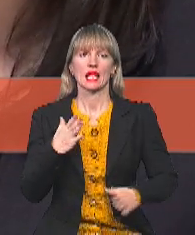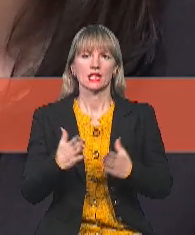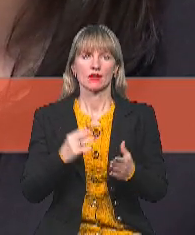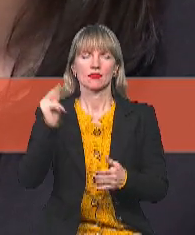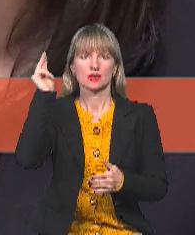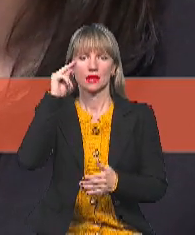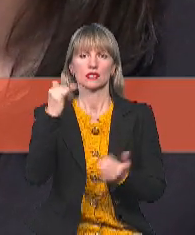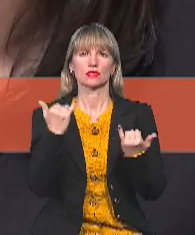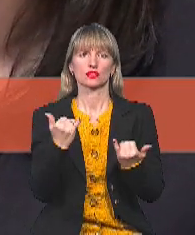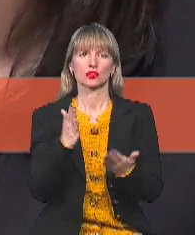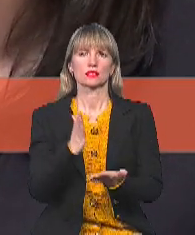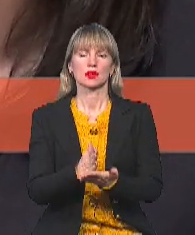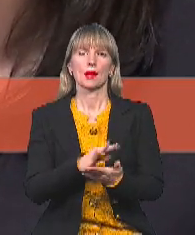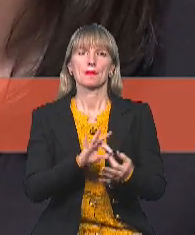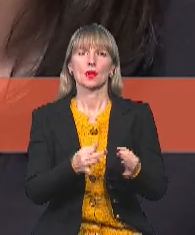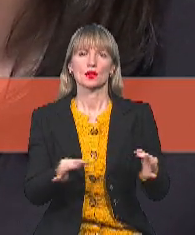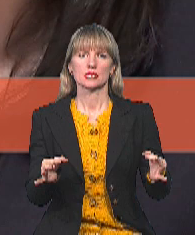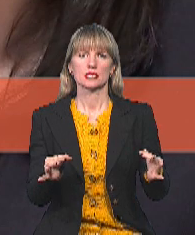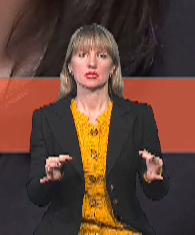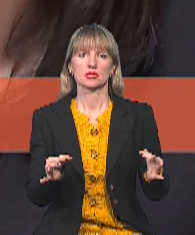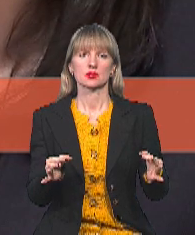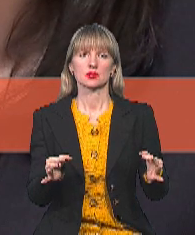Зараз якраз відбувається